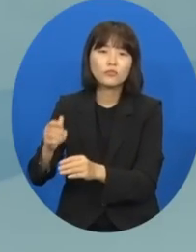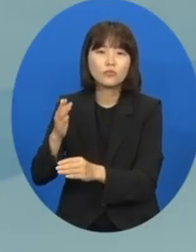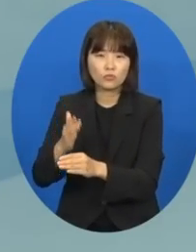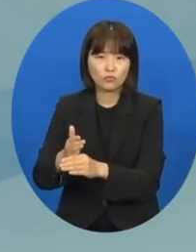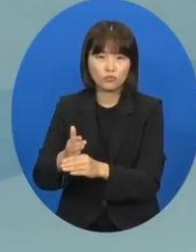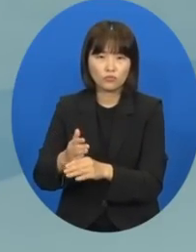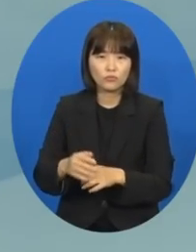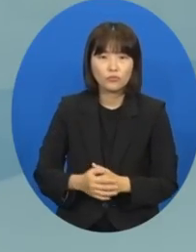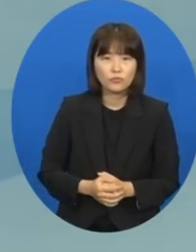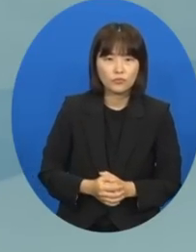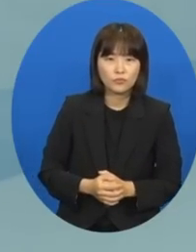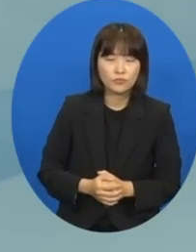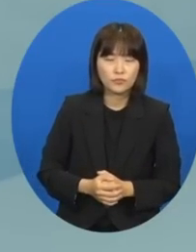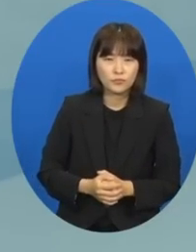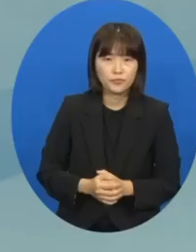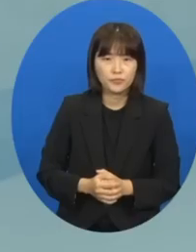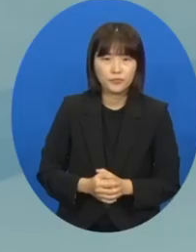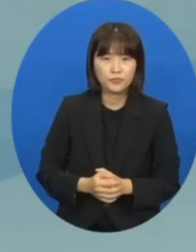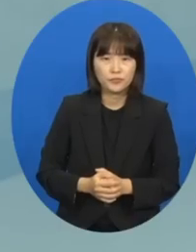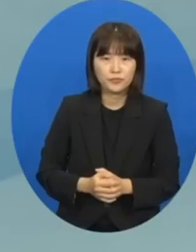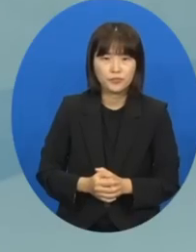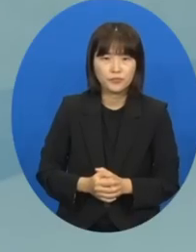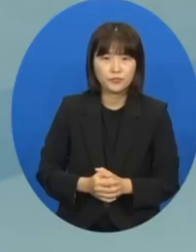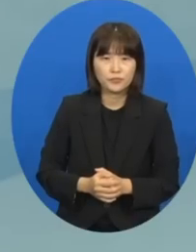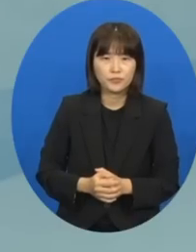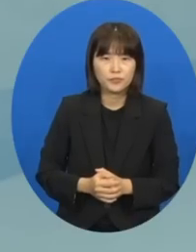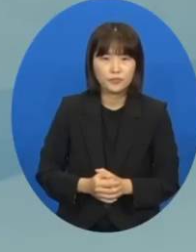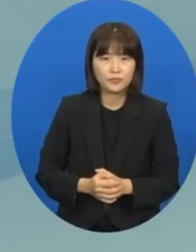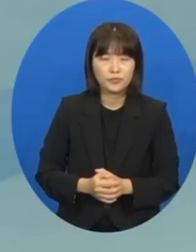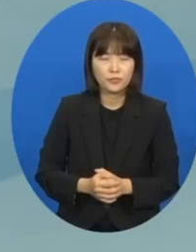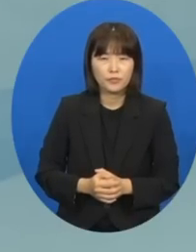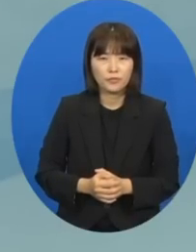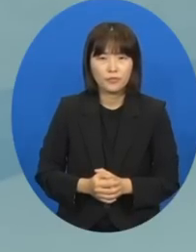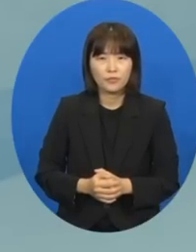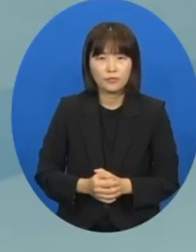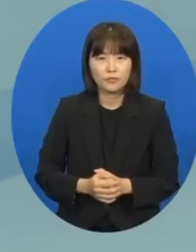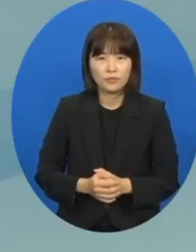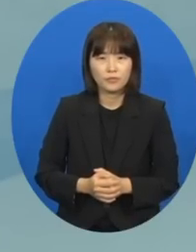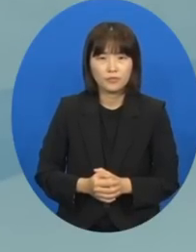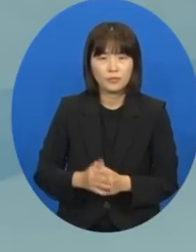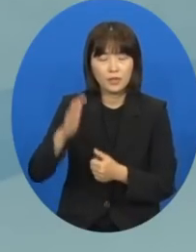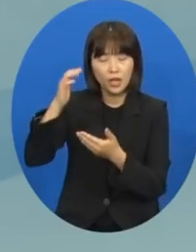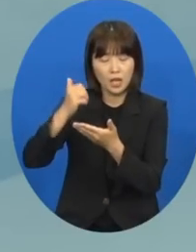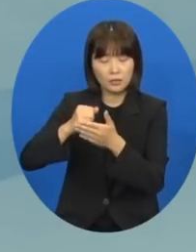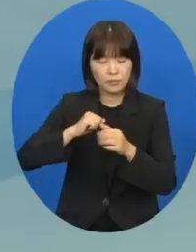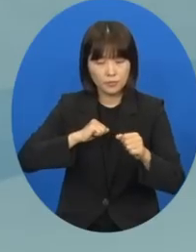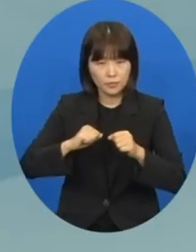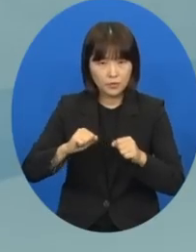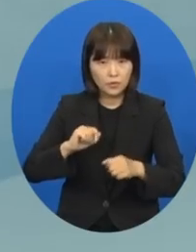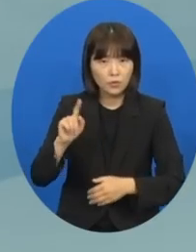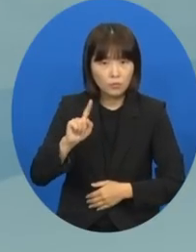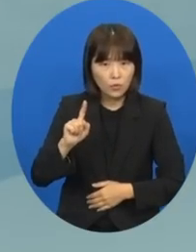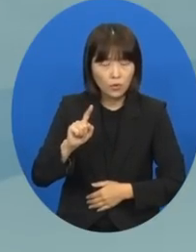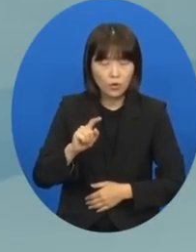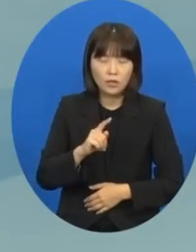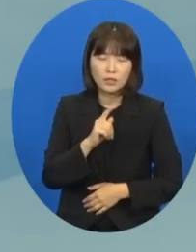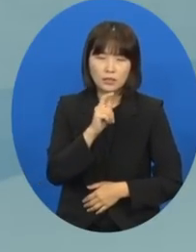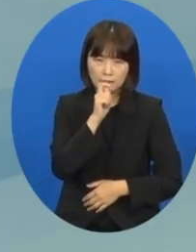성급함이라는 불순물인 이들을 걸작품으로 빚기 위해 하시는 일이 있는데요, 뭘까요? 그것이